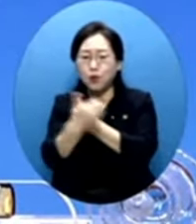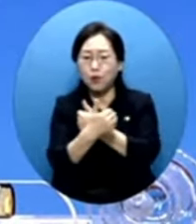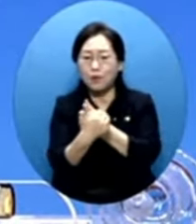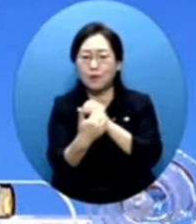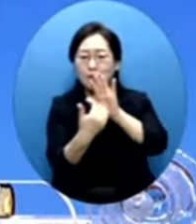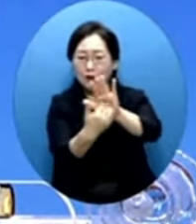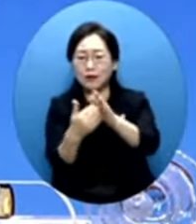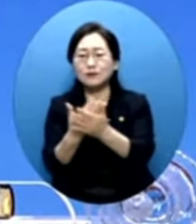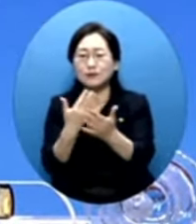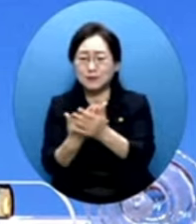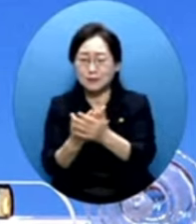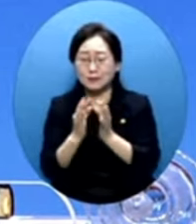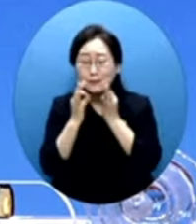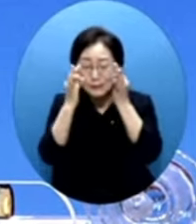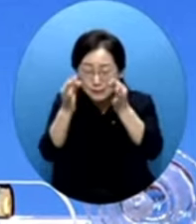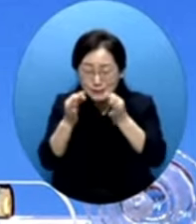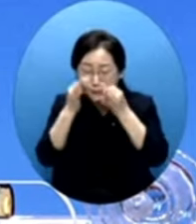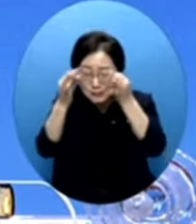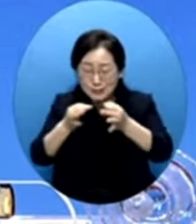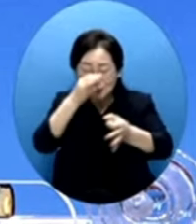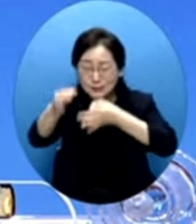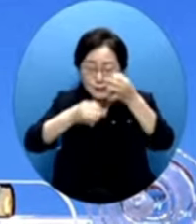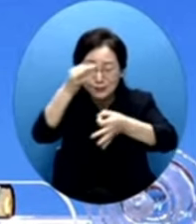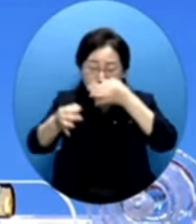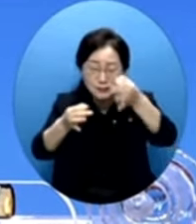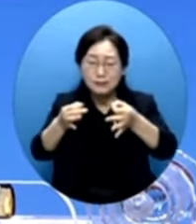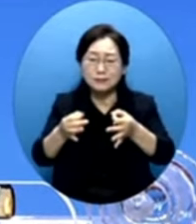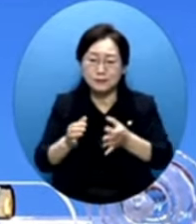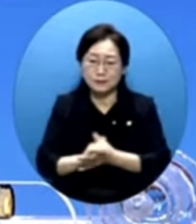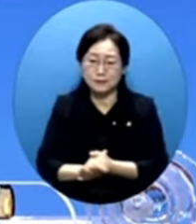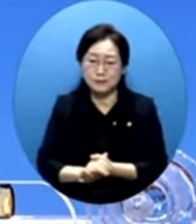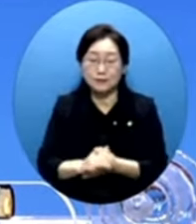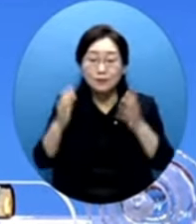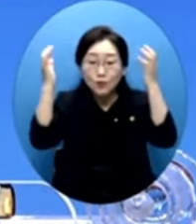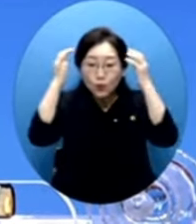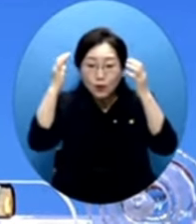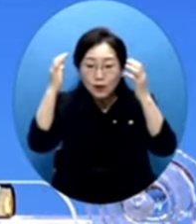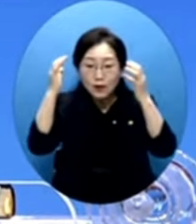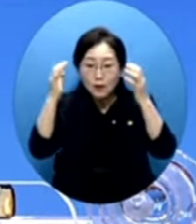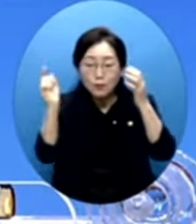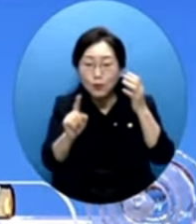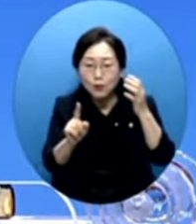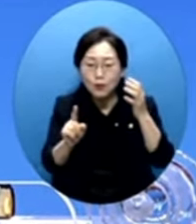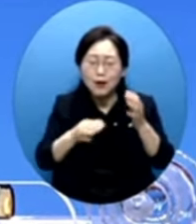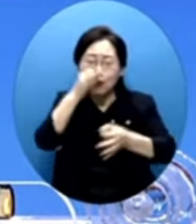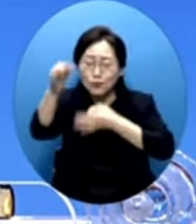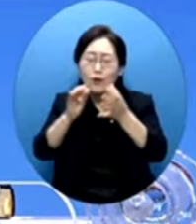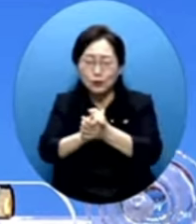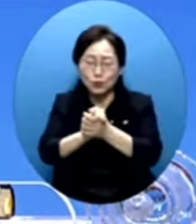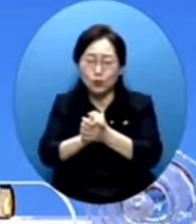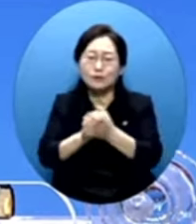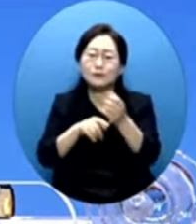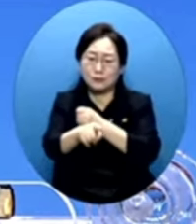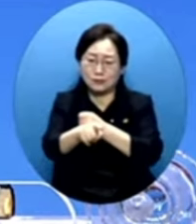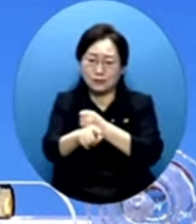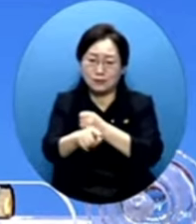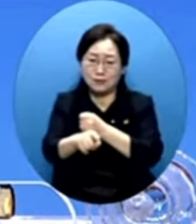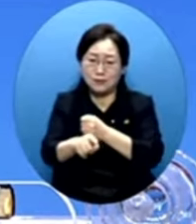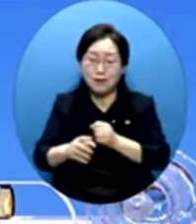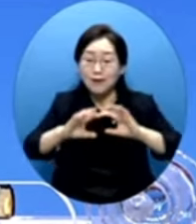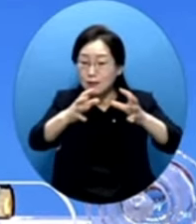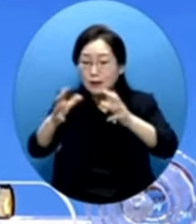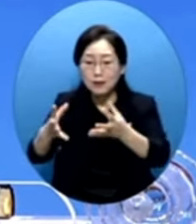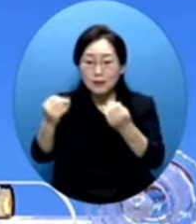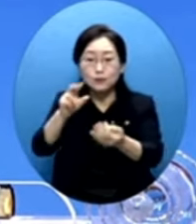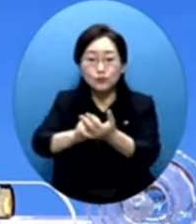주시옵소서 간절히 부르짖 기도했습니다 고난의 때가 부르짖어 기도할 때입니다 나라의 많은 문자